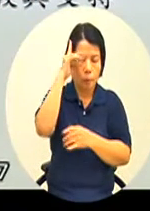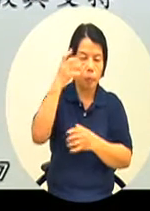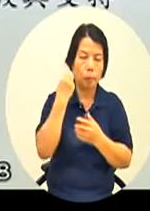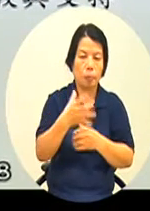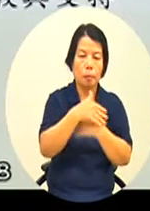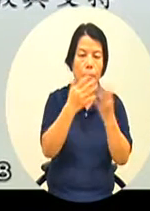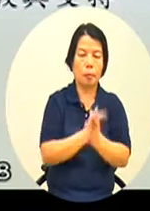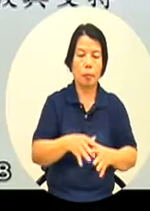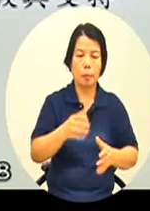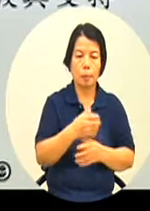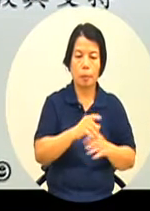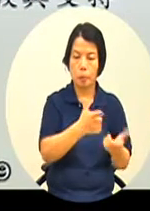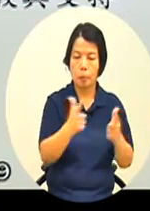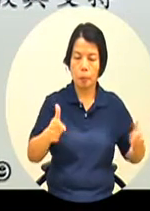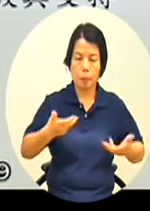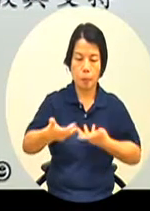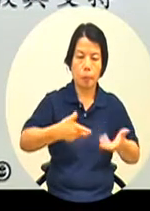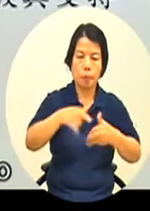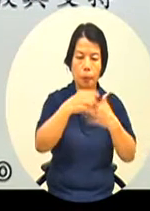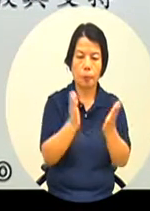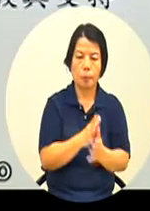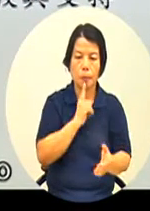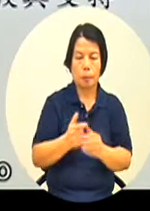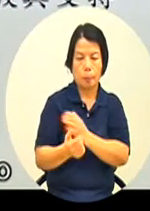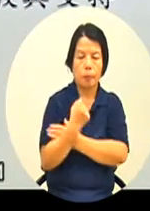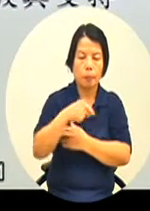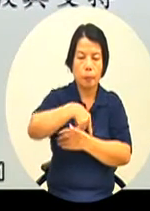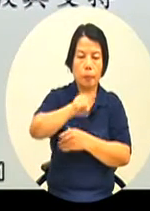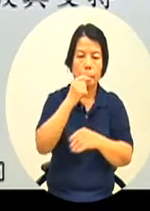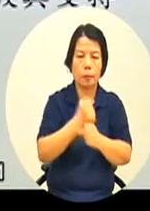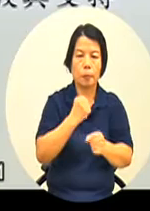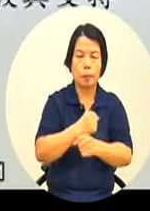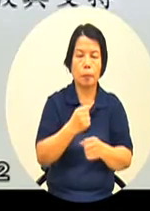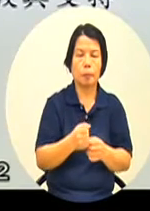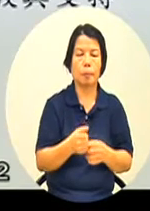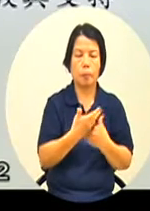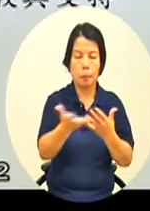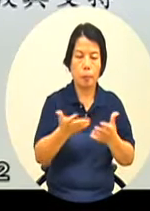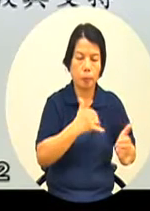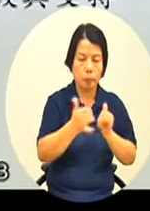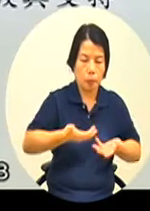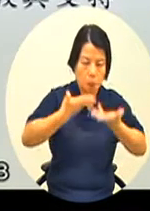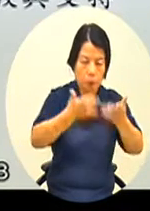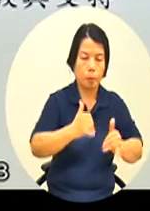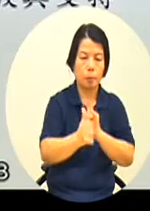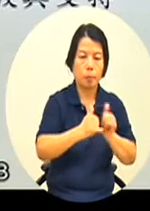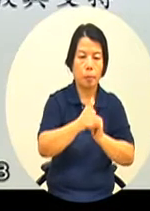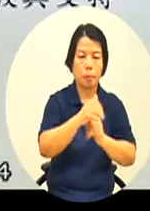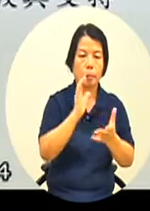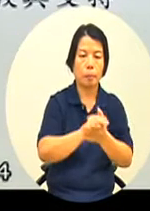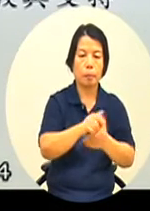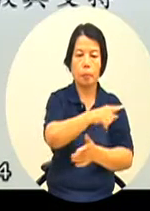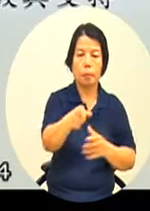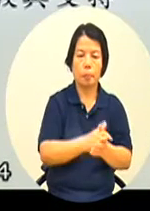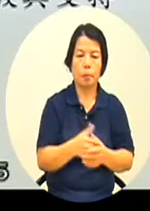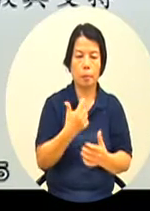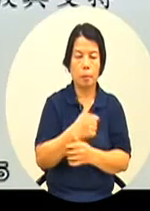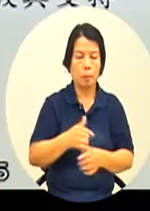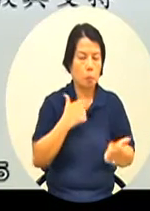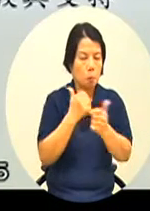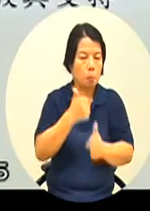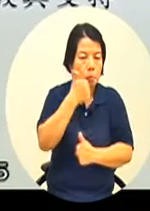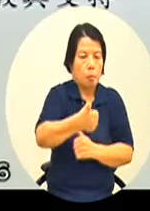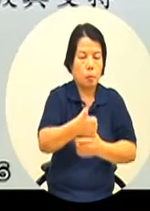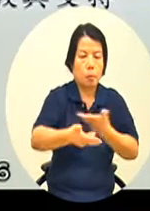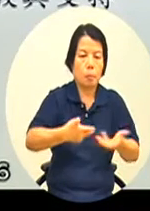务，为求更务实、更创新的做法，提供我们所有市民朋友更好的、更卓越的行政效率，让